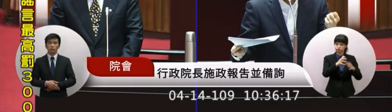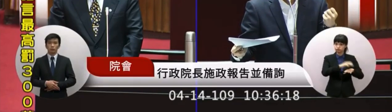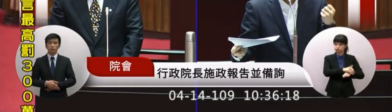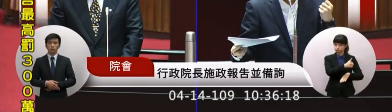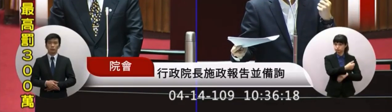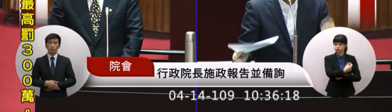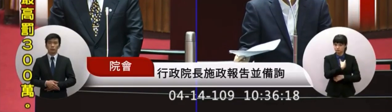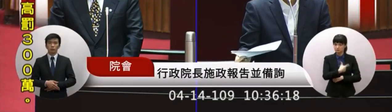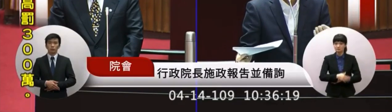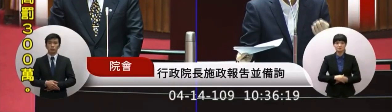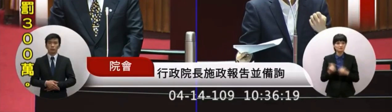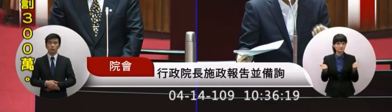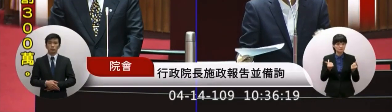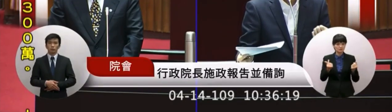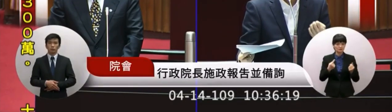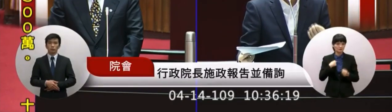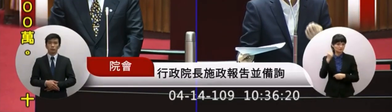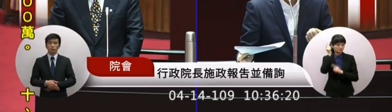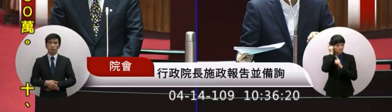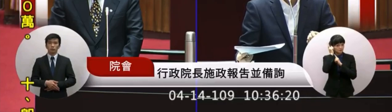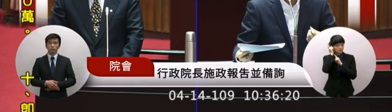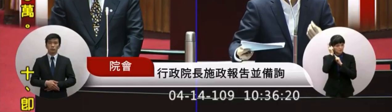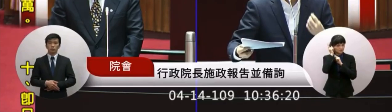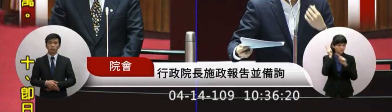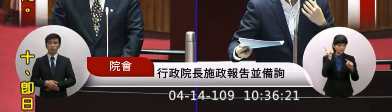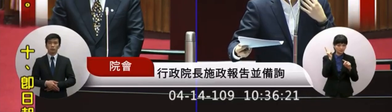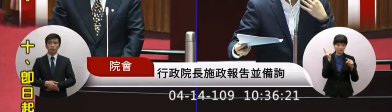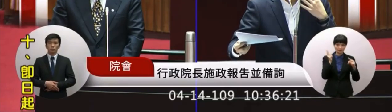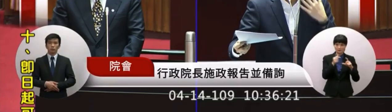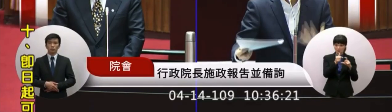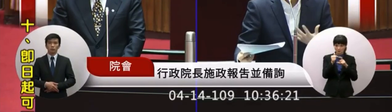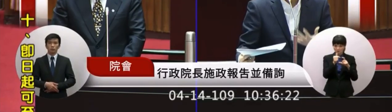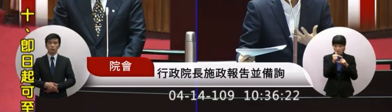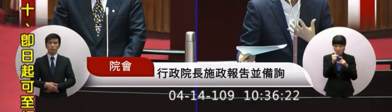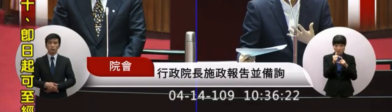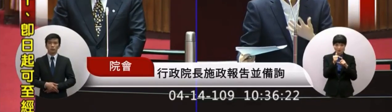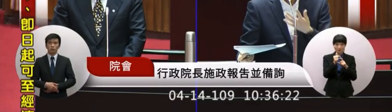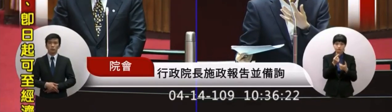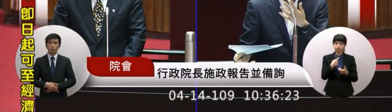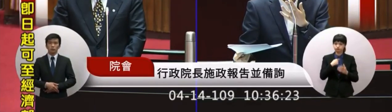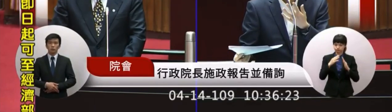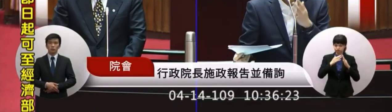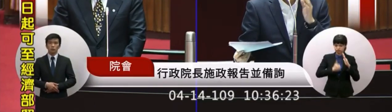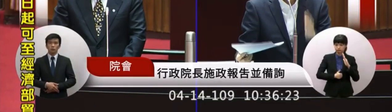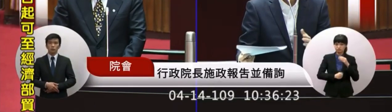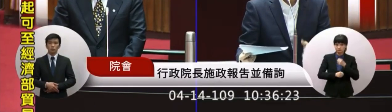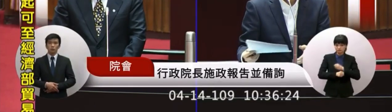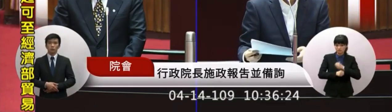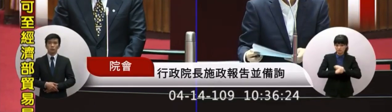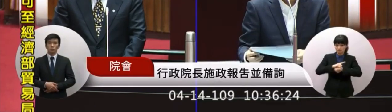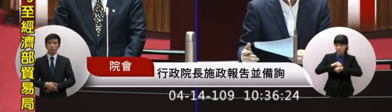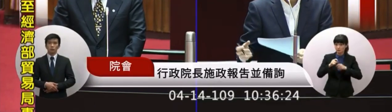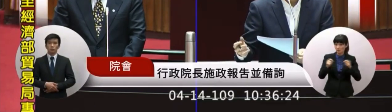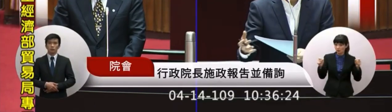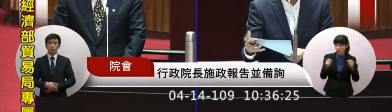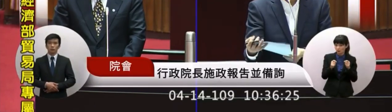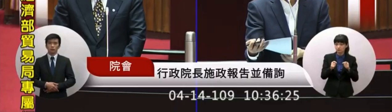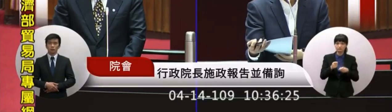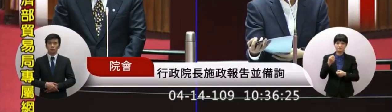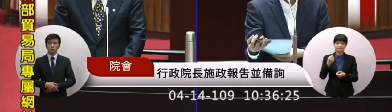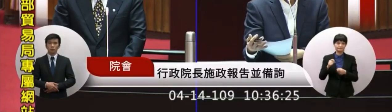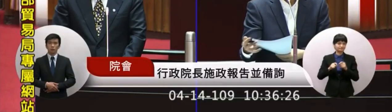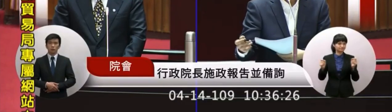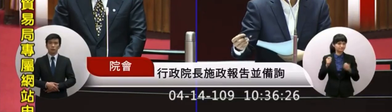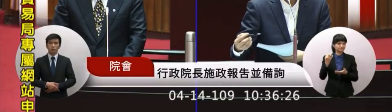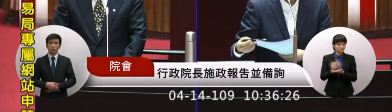看这个用手机的定位去对照的话，我们在家工作的时间的长度还是不够的。那